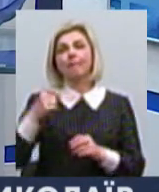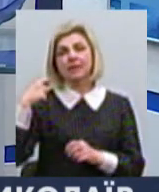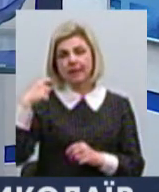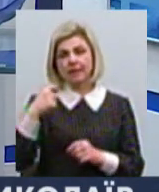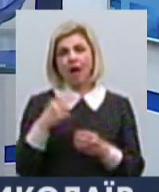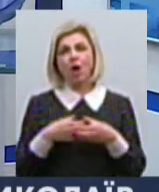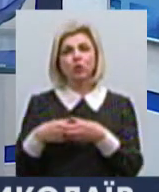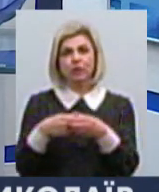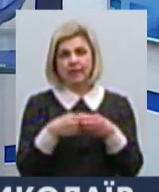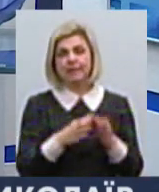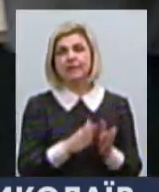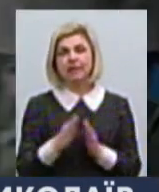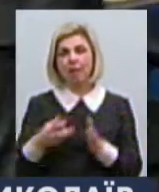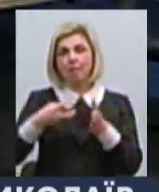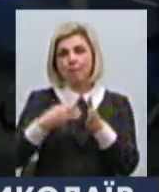систем опломбування.